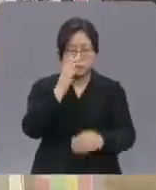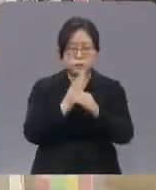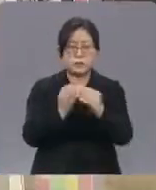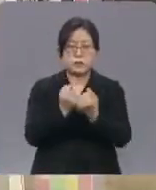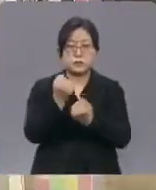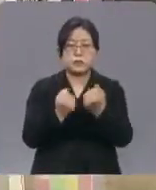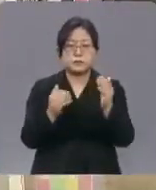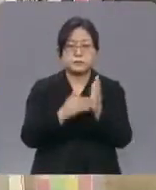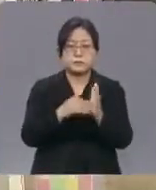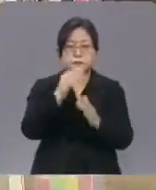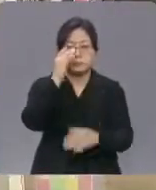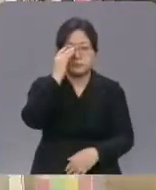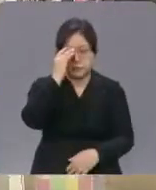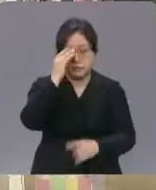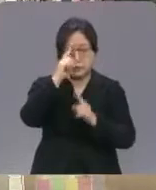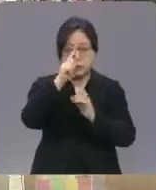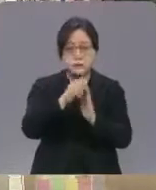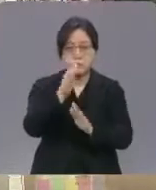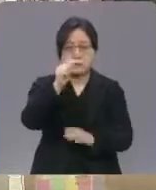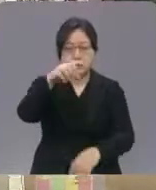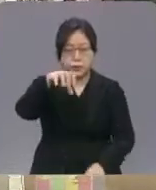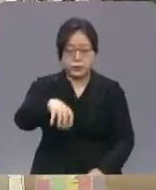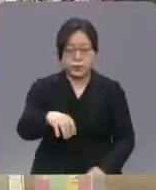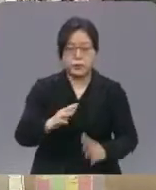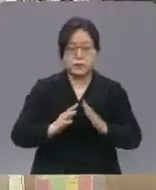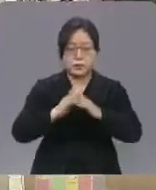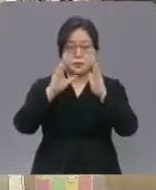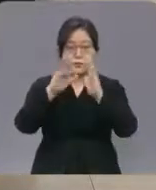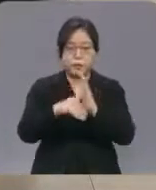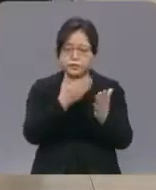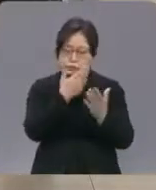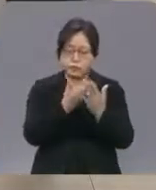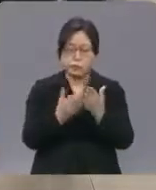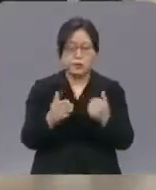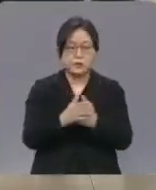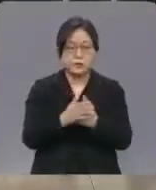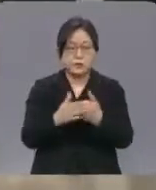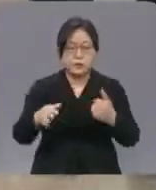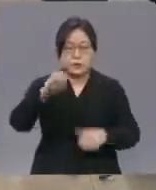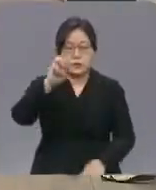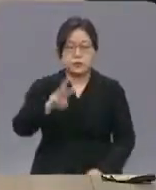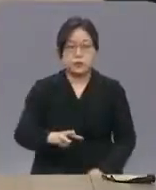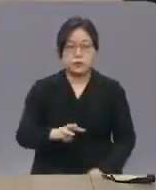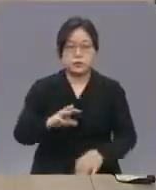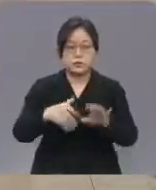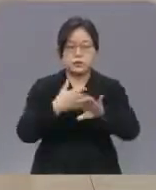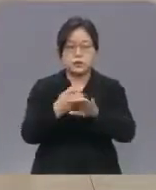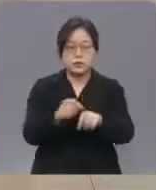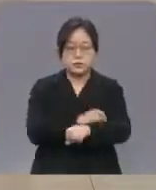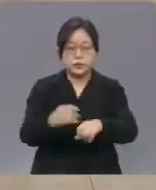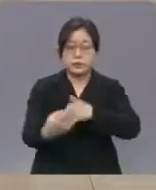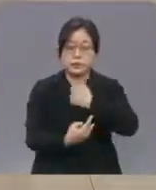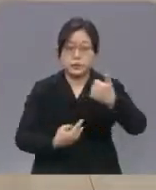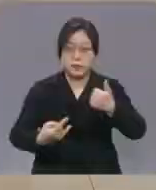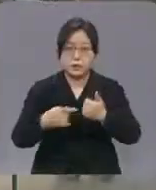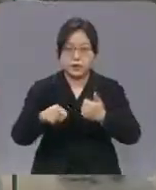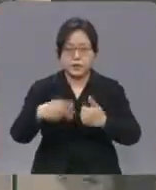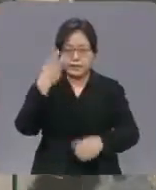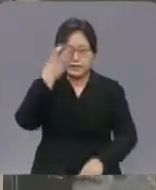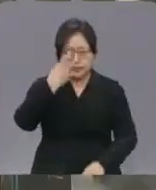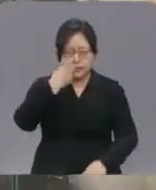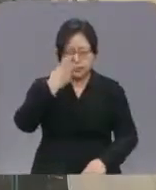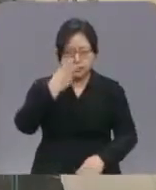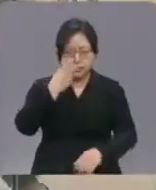있다고 밝혔습니다. 이 시장은 또 위치나 건립 시기가 중요한 만큼 황주 대전환특별위원회가 이를 심도